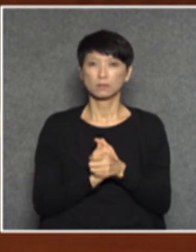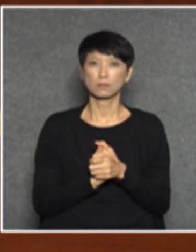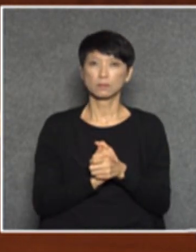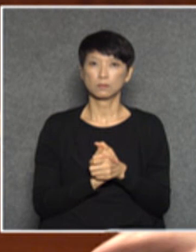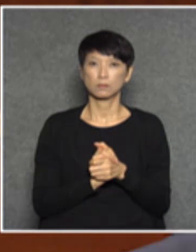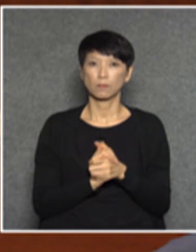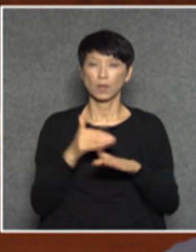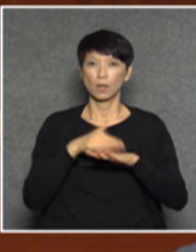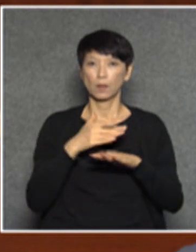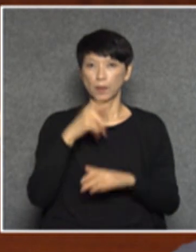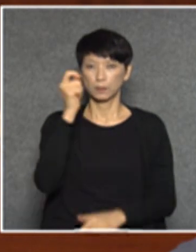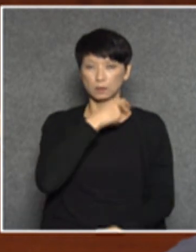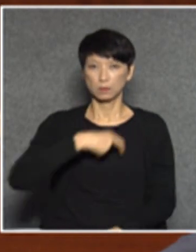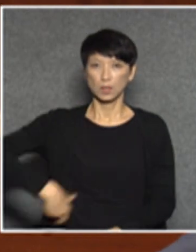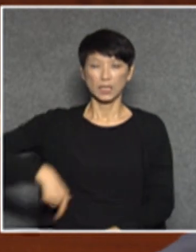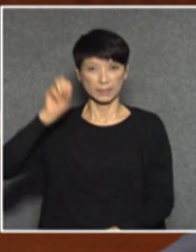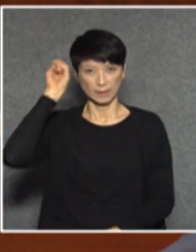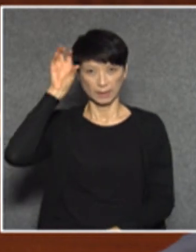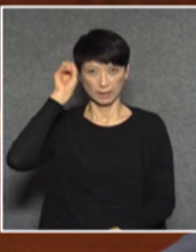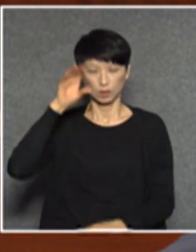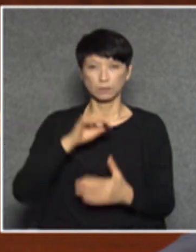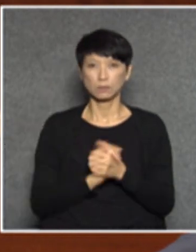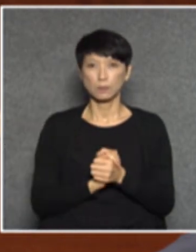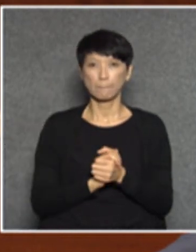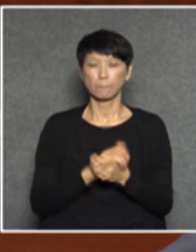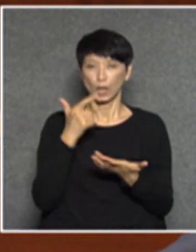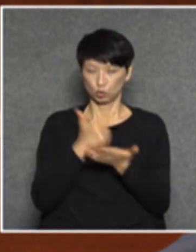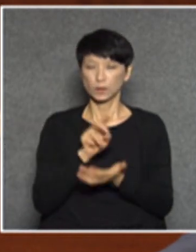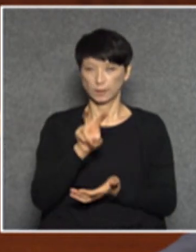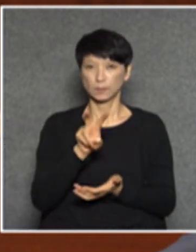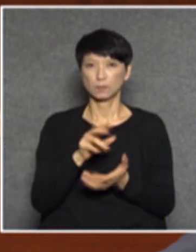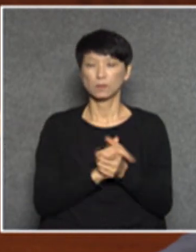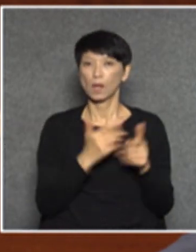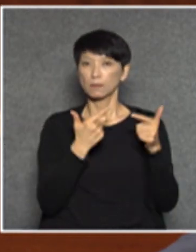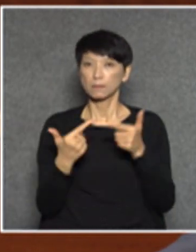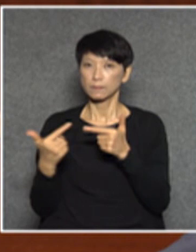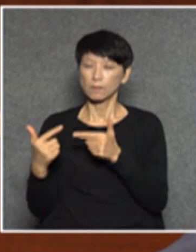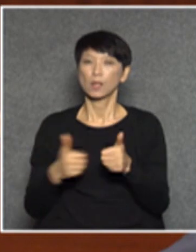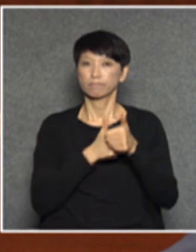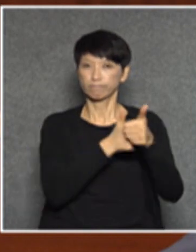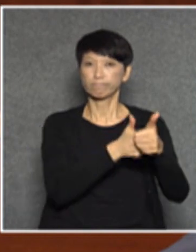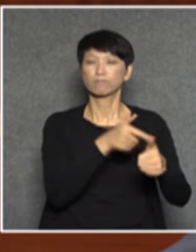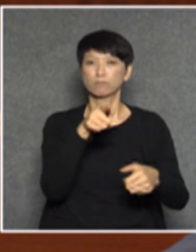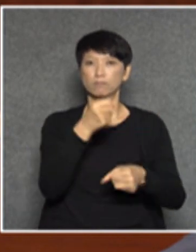剛才譚議員的建議我們重視，我們會繼續跟進好有關的工作。